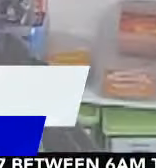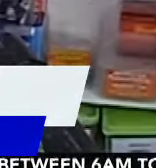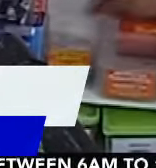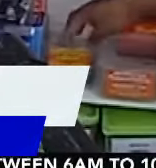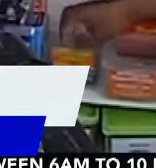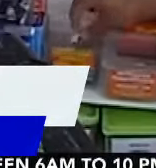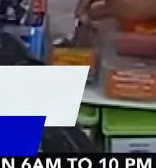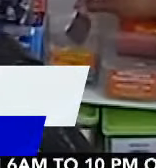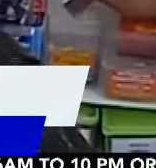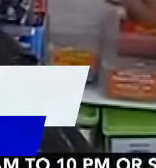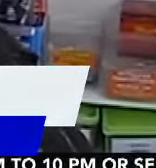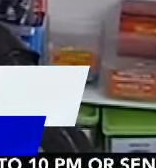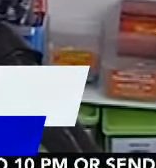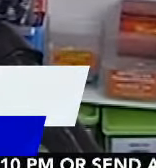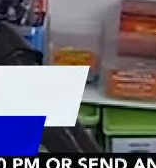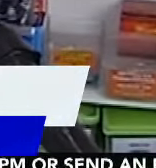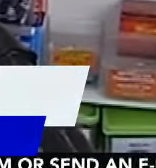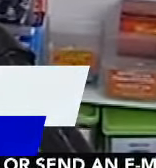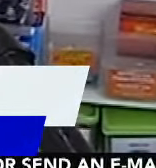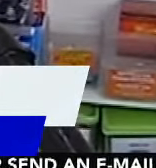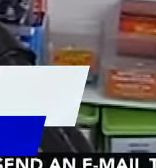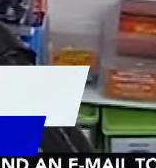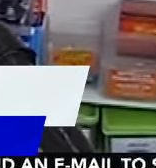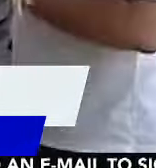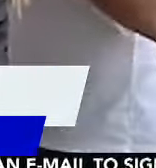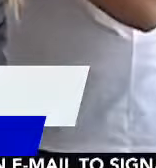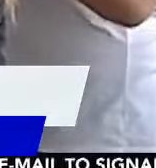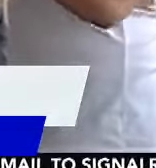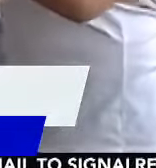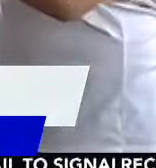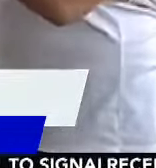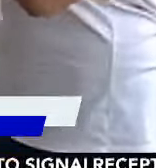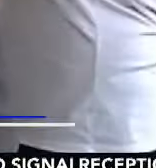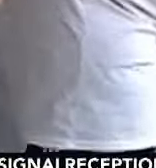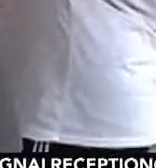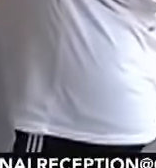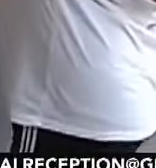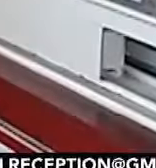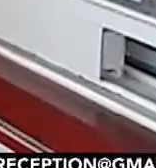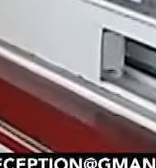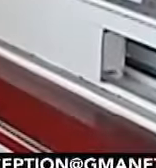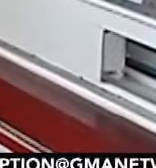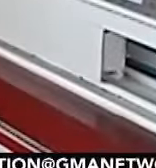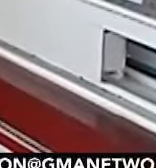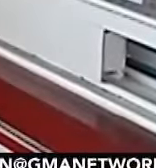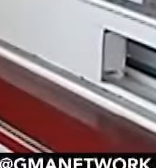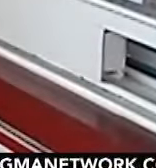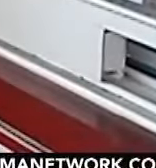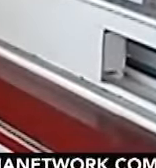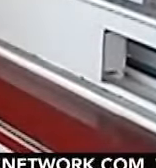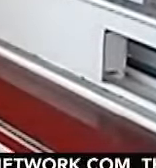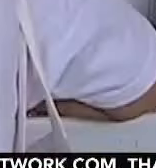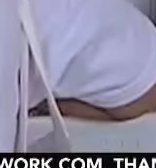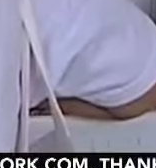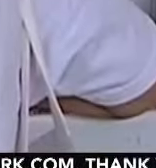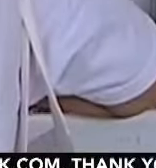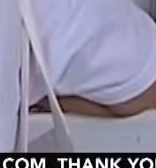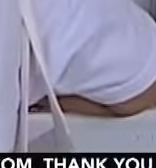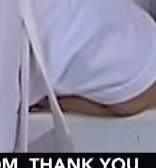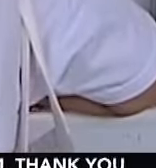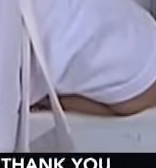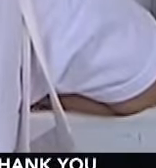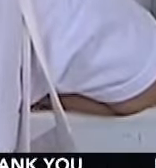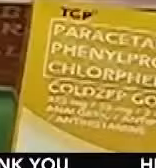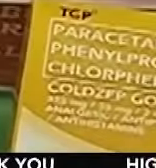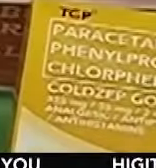ganun po. Although meron po kaming mga branded din, halos wala na. Tiniyak ng Center for Health Development Ilocos na sapat pang supply ng gamot